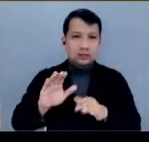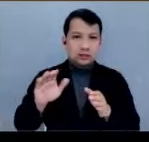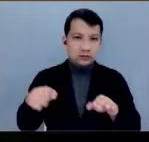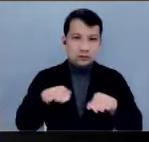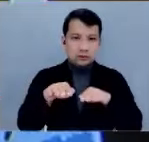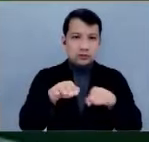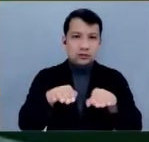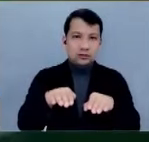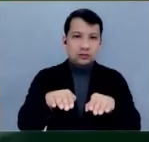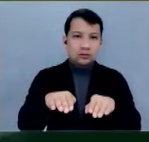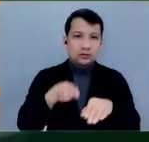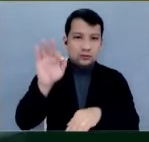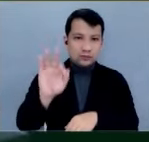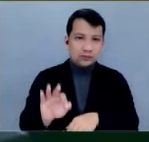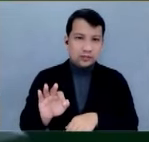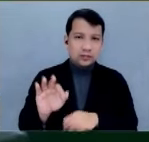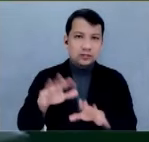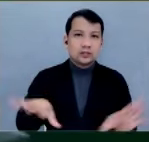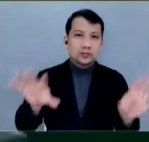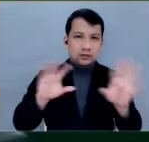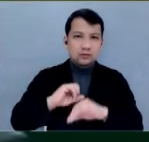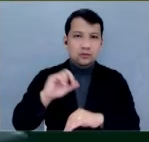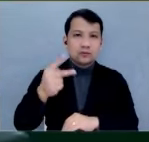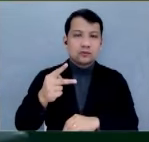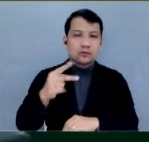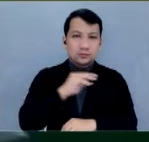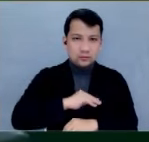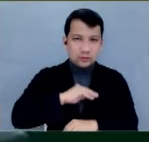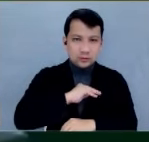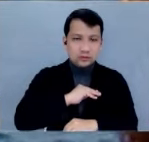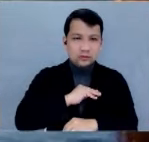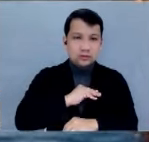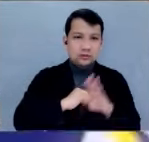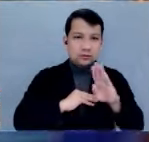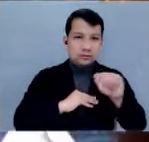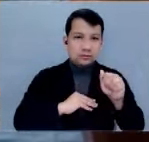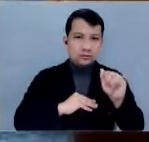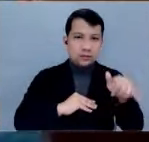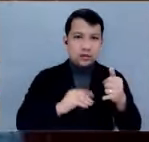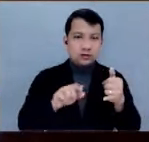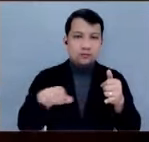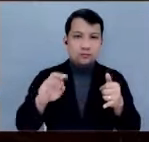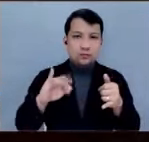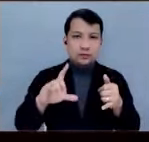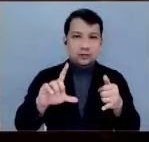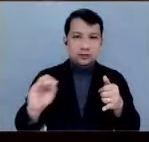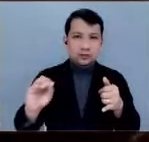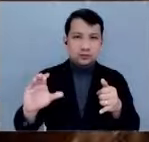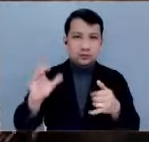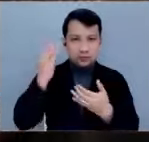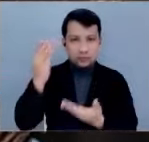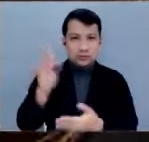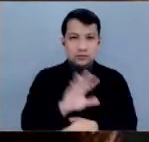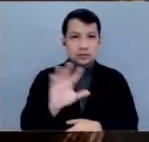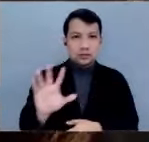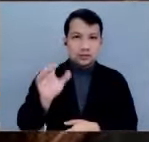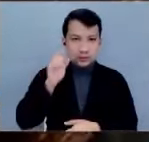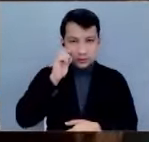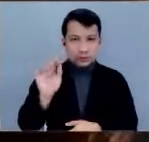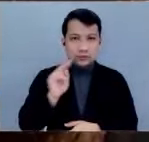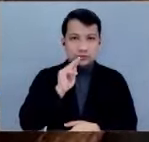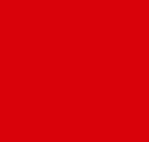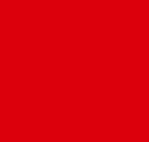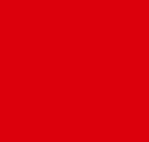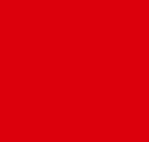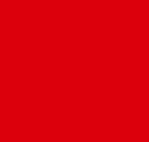Biyernes, nakatakdang matapos ang ikalawang civilian mission mula Baho de Masinloc. Nagbabalita mula sa frontline, Elaine Fulgencio,